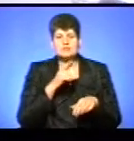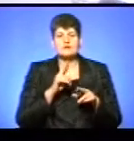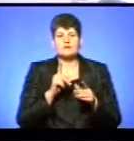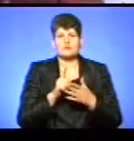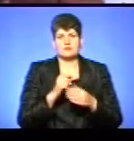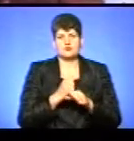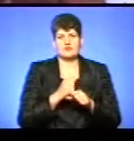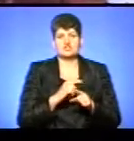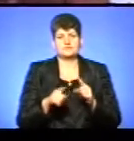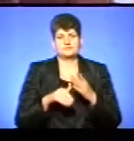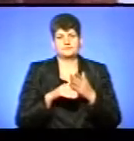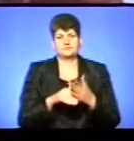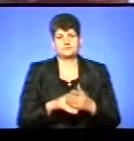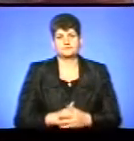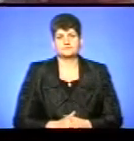екстрені служби.